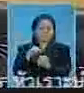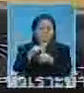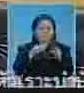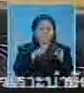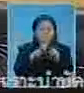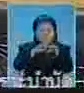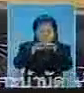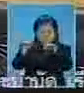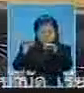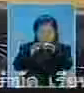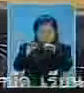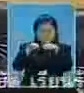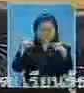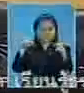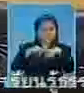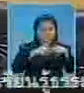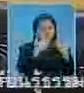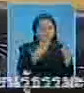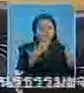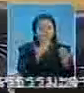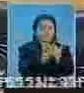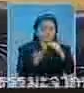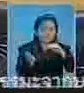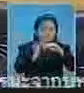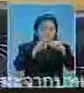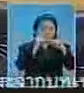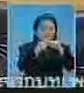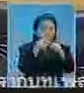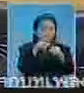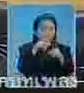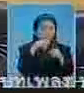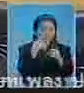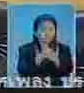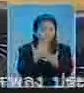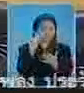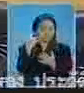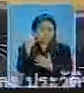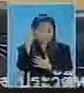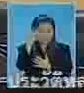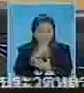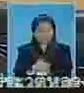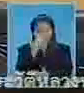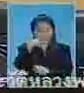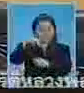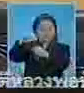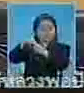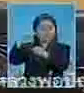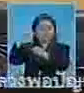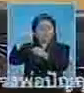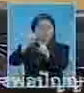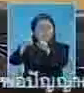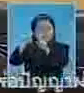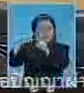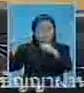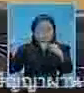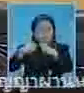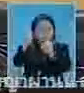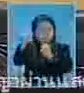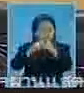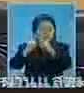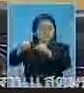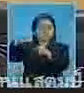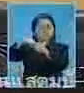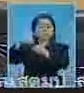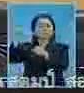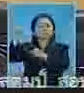ษาระดับราคาสินค้าทั่วไปเพราะราคาน้ำมันดีเซลเป็นตัวชี้วัดราคาค่าข